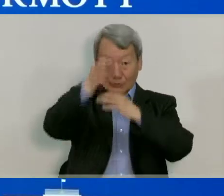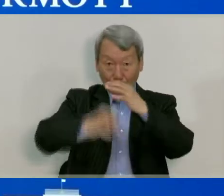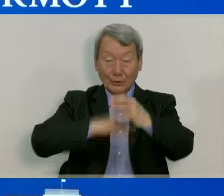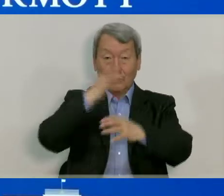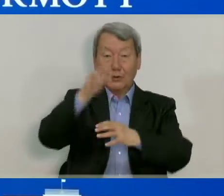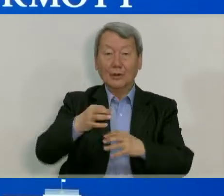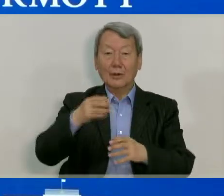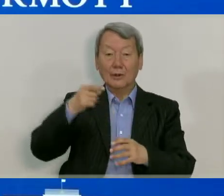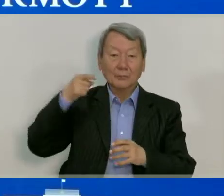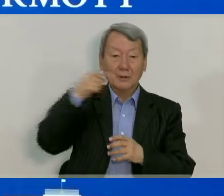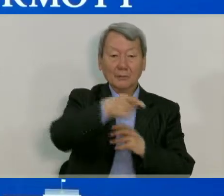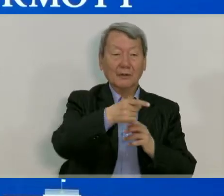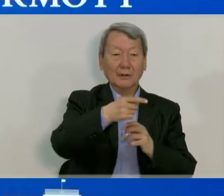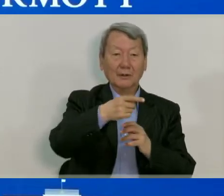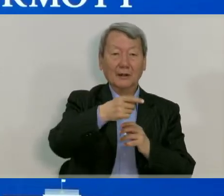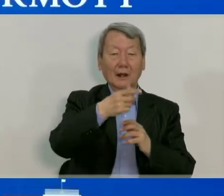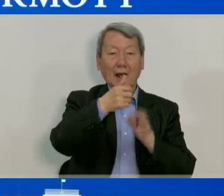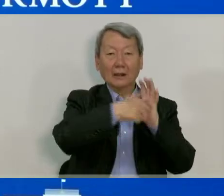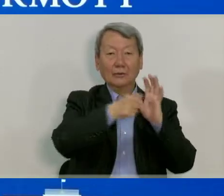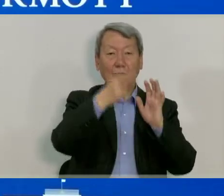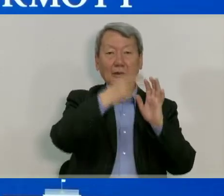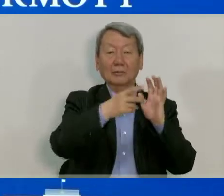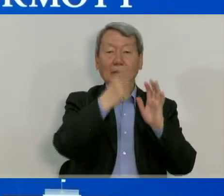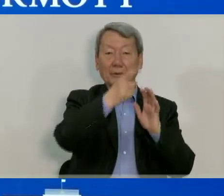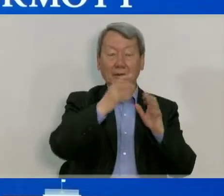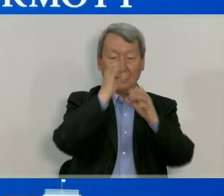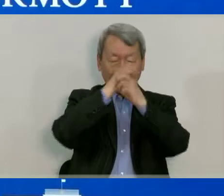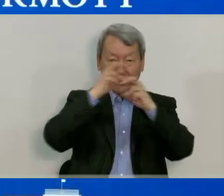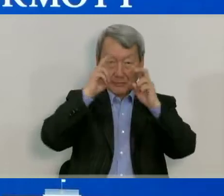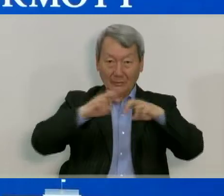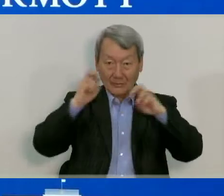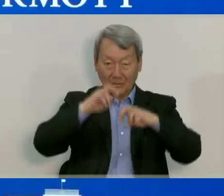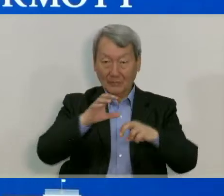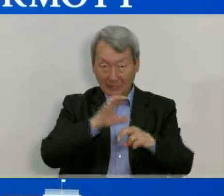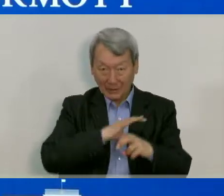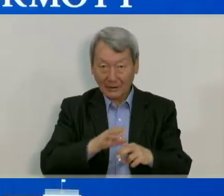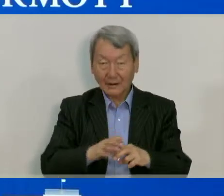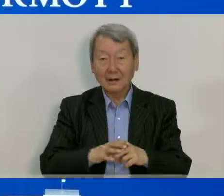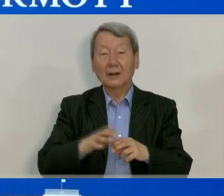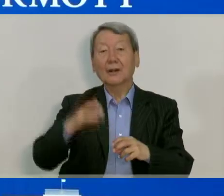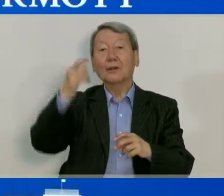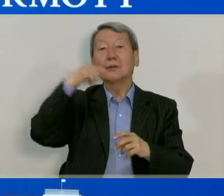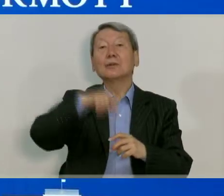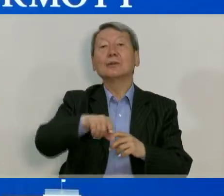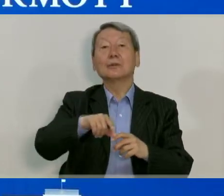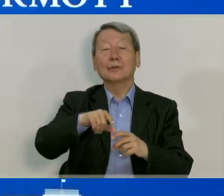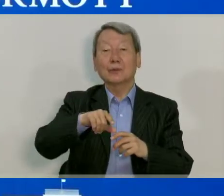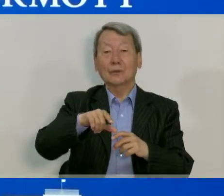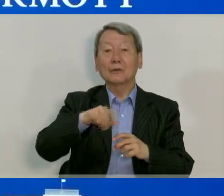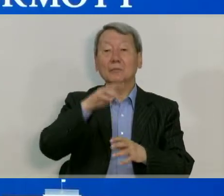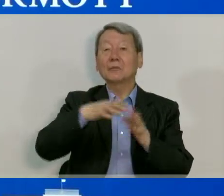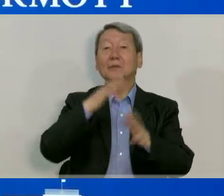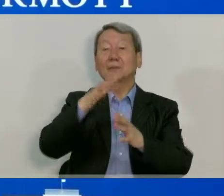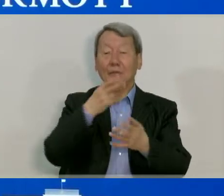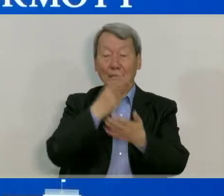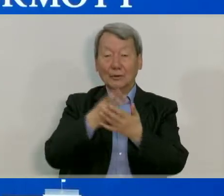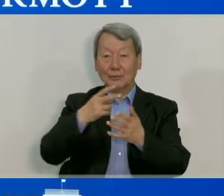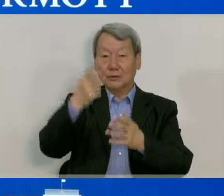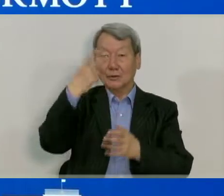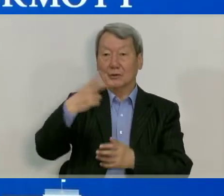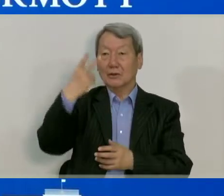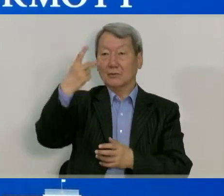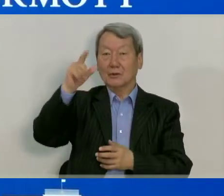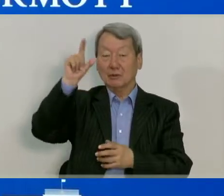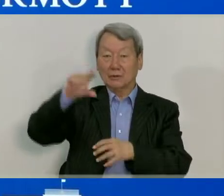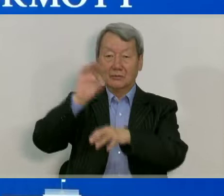ичинде 1621 лабораториялык тастыктоо жүргүзүлдү. Ошонун ичинен жана көрсөткөн 21